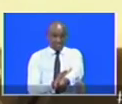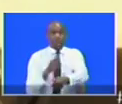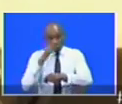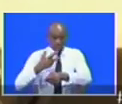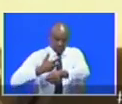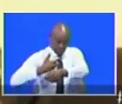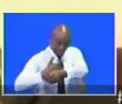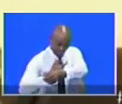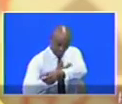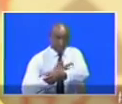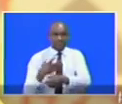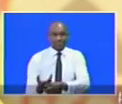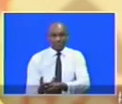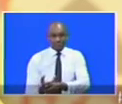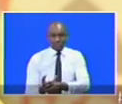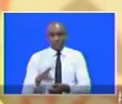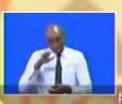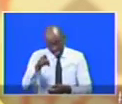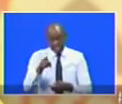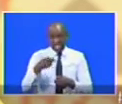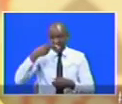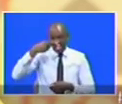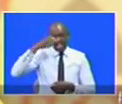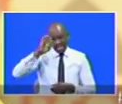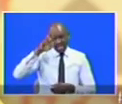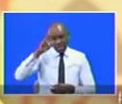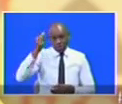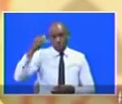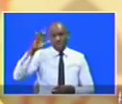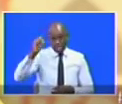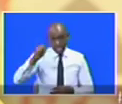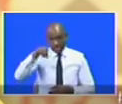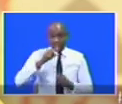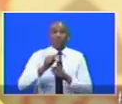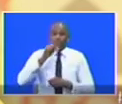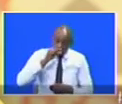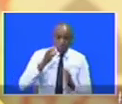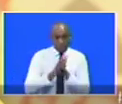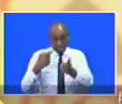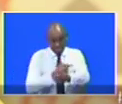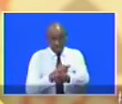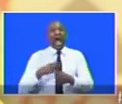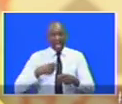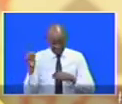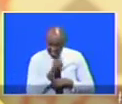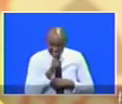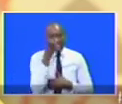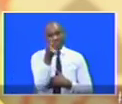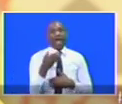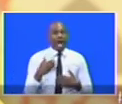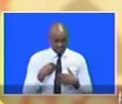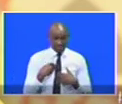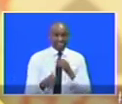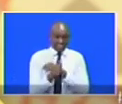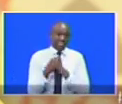kutumia shindano. Heroin is, you'll find people smoke and inject, and there are risks that are associated with